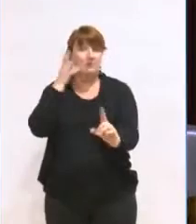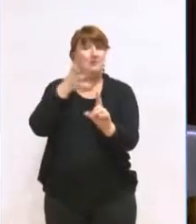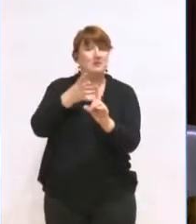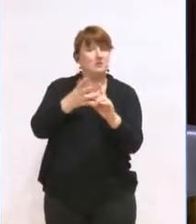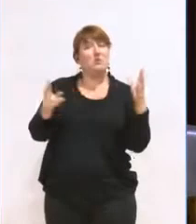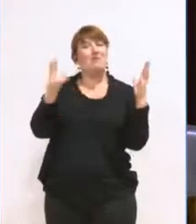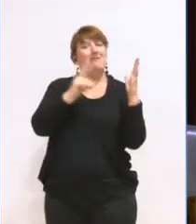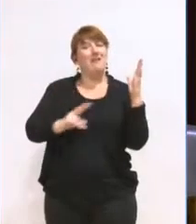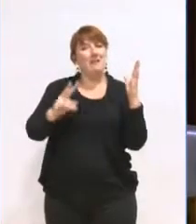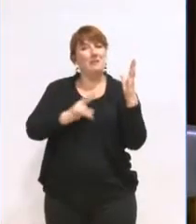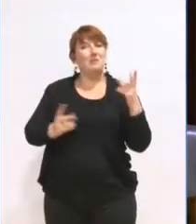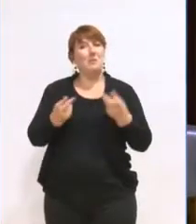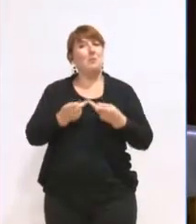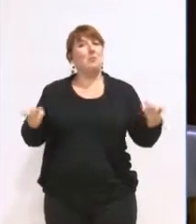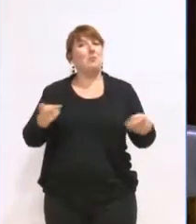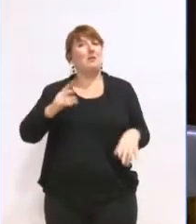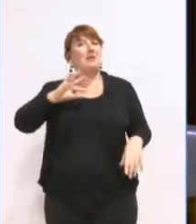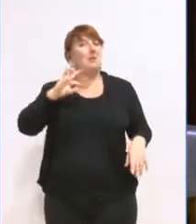sans